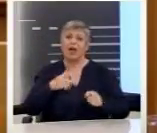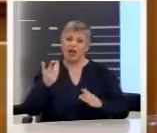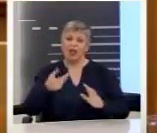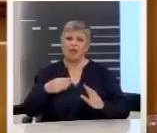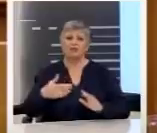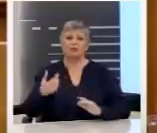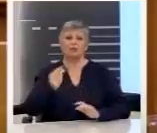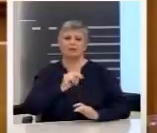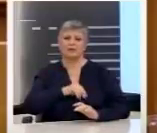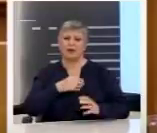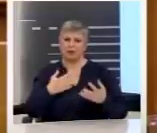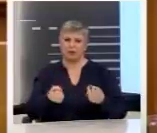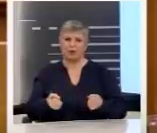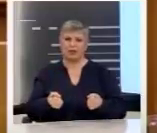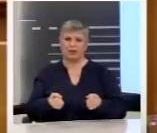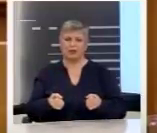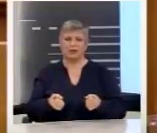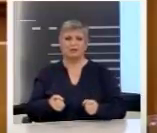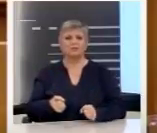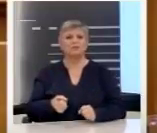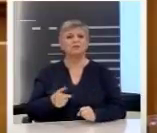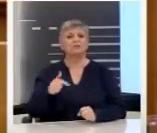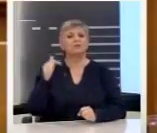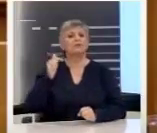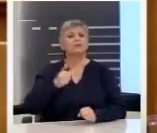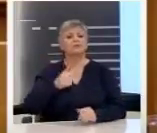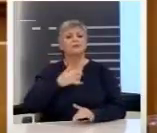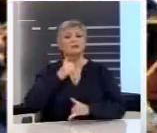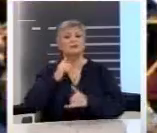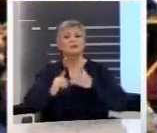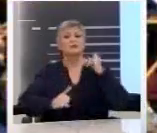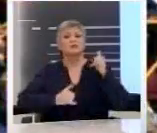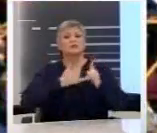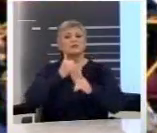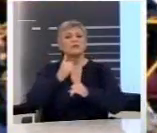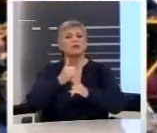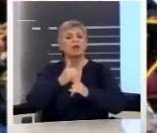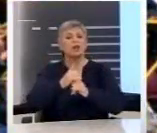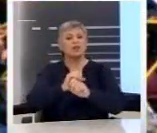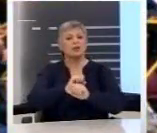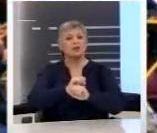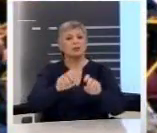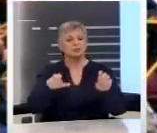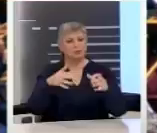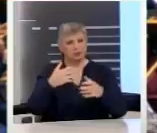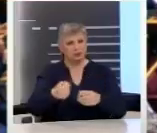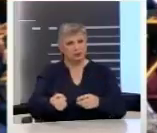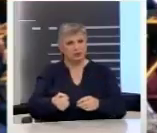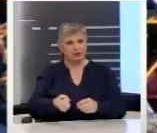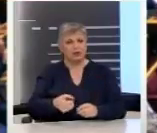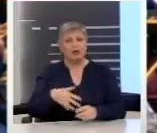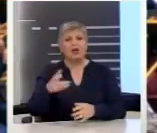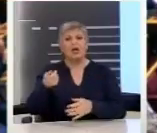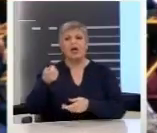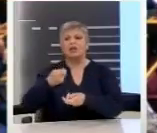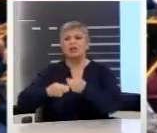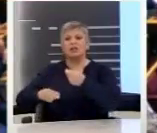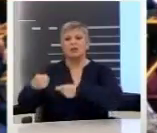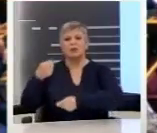Σήμερα δημοσιεύθηκε στο διαδίκτυο η μήνυση ενός επιχειρηματία της νύχτας, αλλά ενός